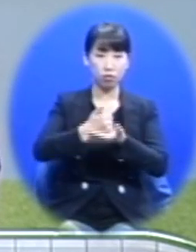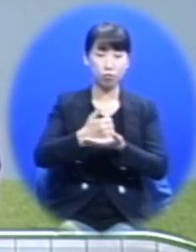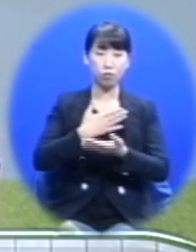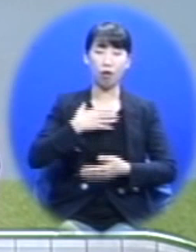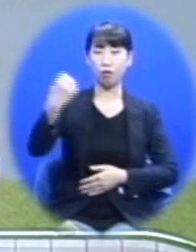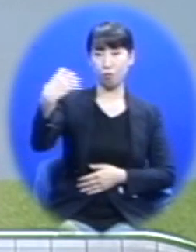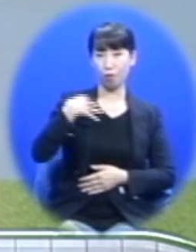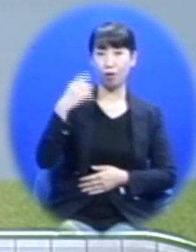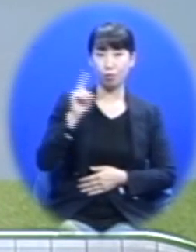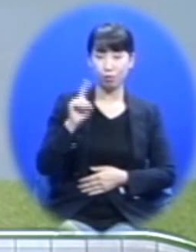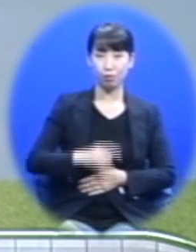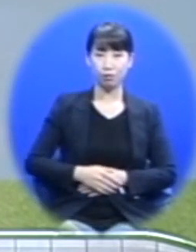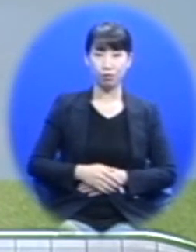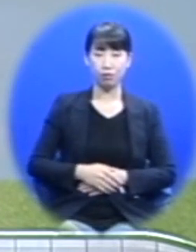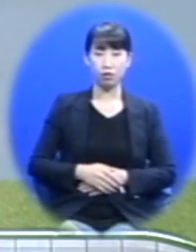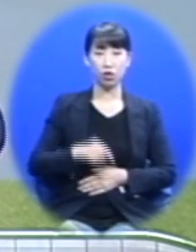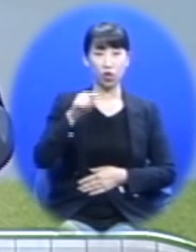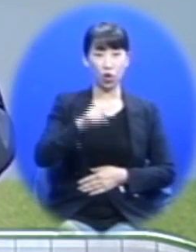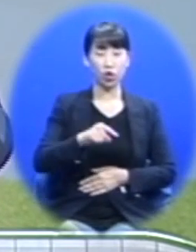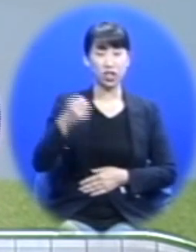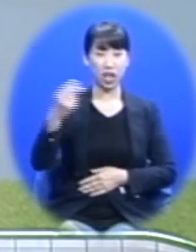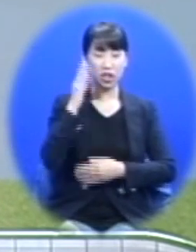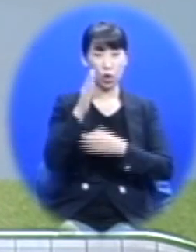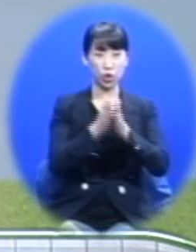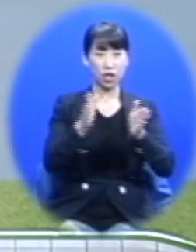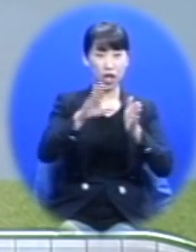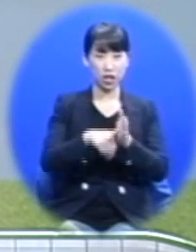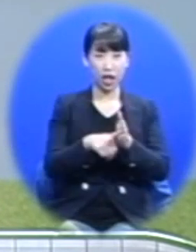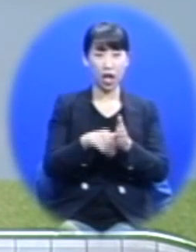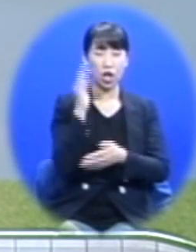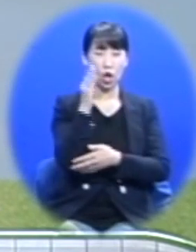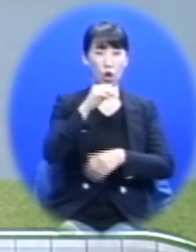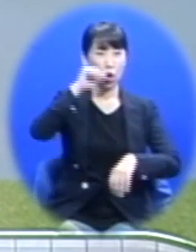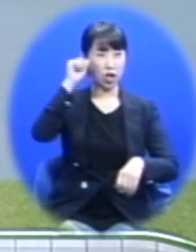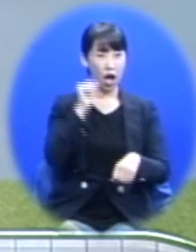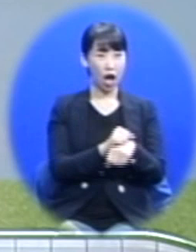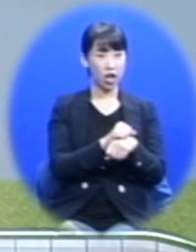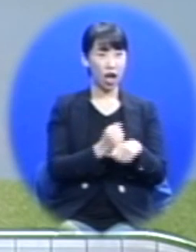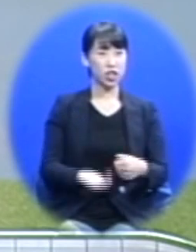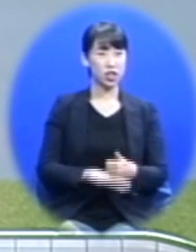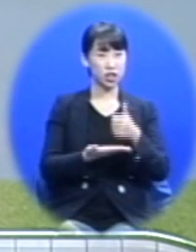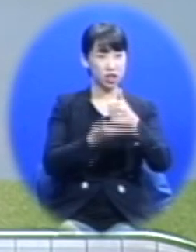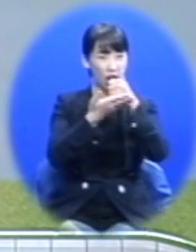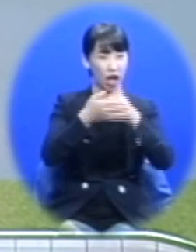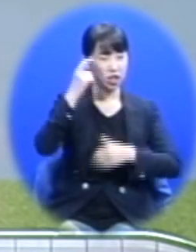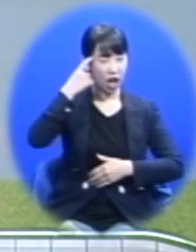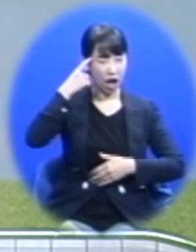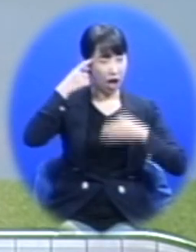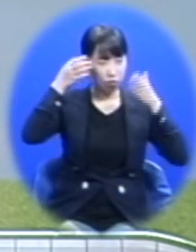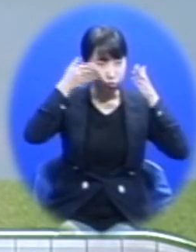말씀을 하셨어요. 너는 이제 다시 설교를 시작할 때 절대로 설교 잘한다는 것 위해서 설교하면 안